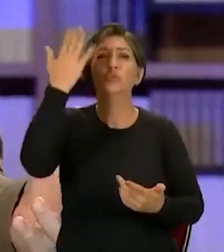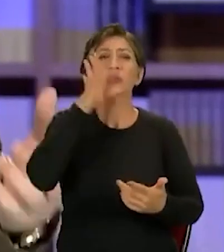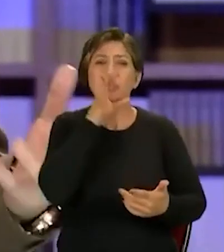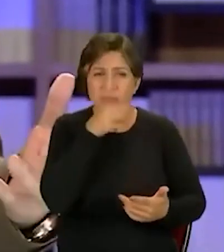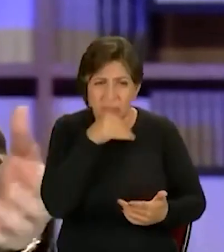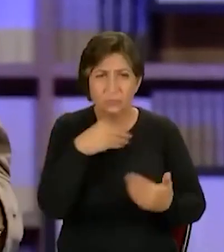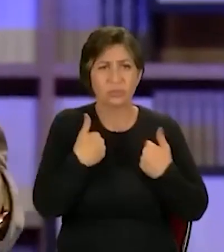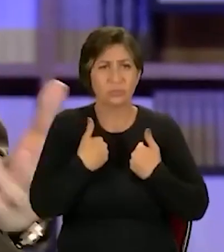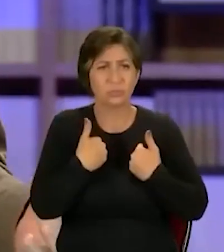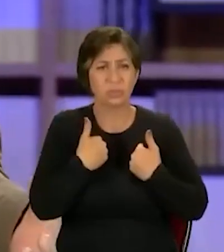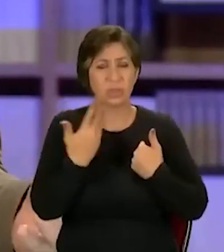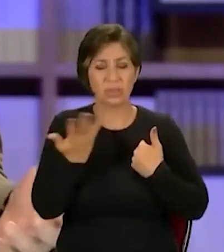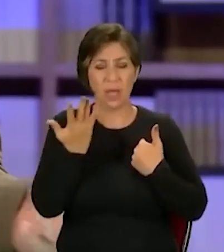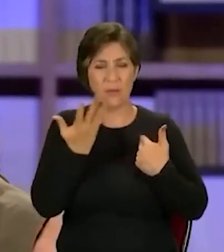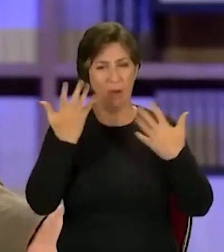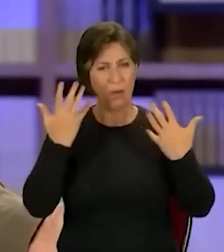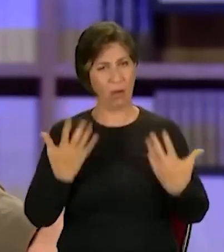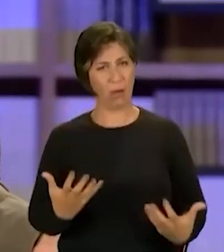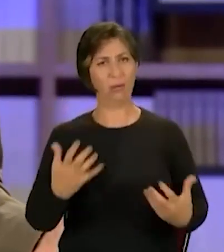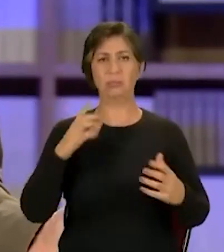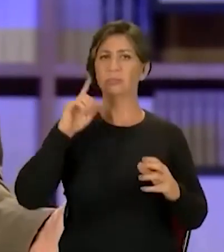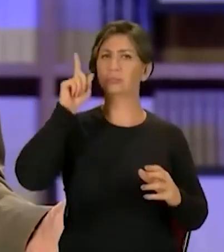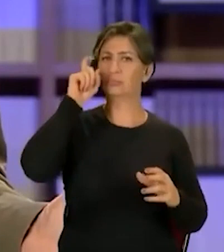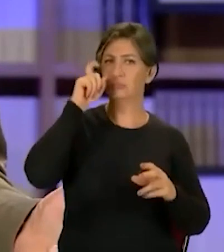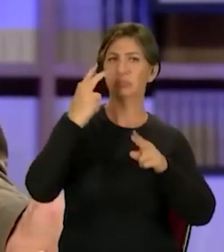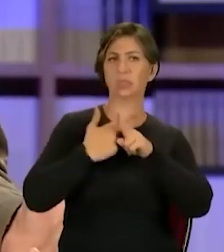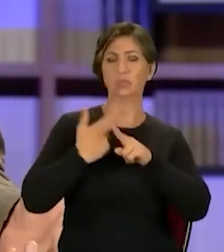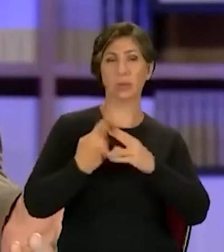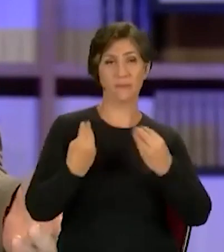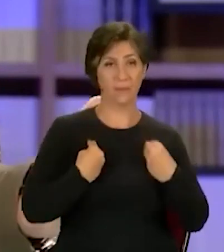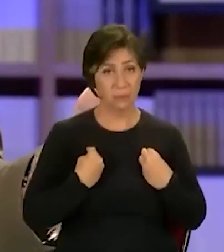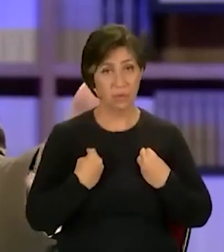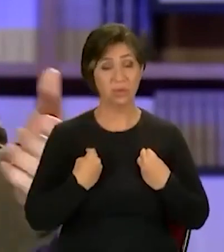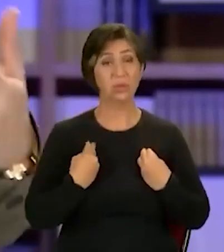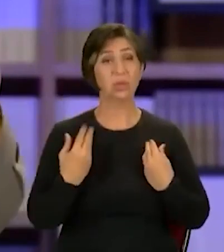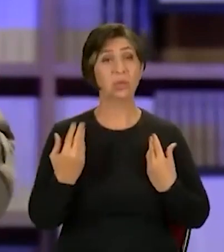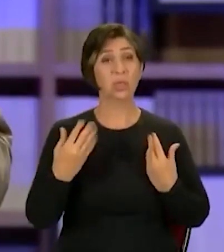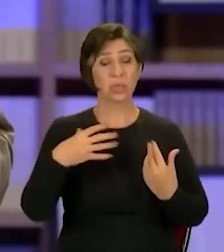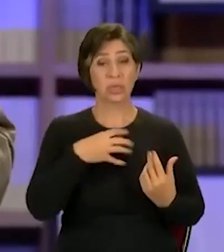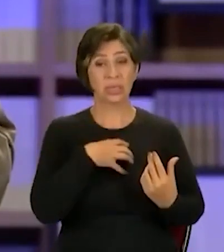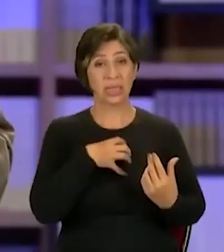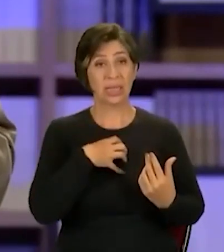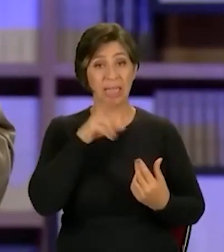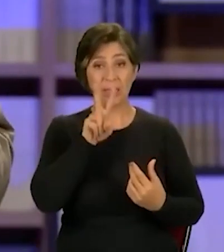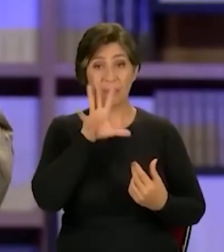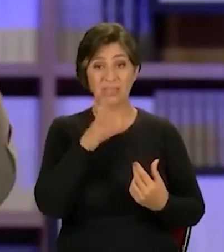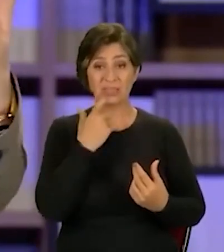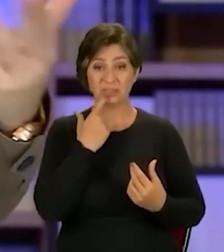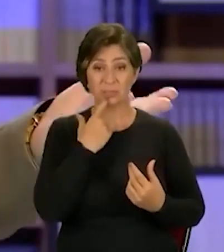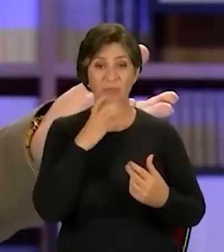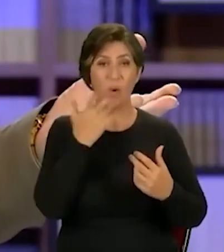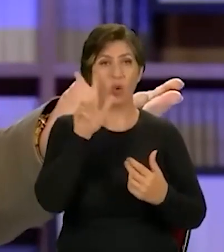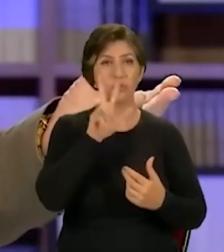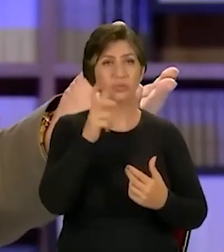yaşlanmışım. Bu bana daha fazla olgunluk, daha fazla tecrübe getiriyor. Şimdi kendi 25'lerimi ya da